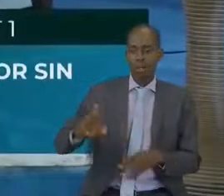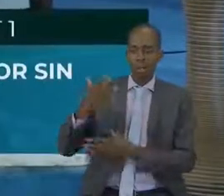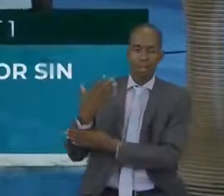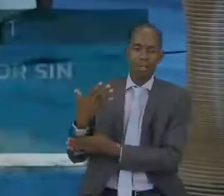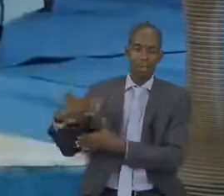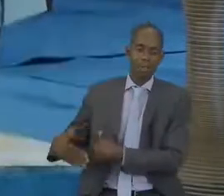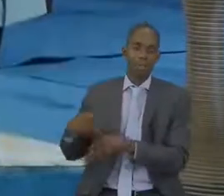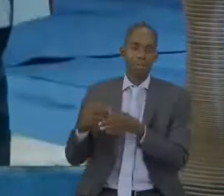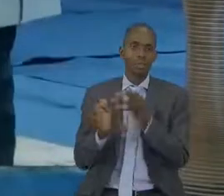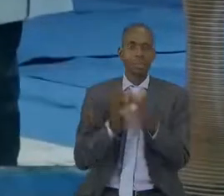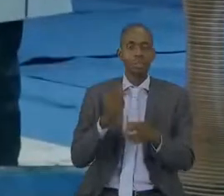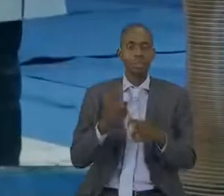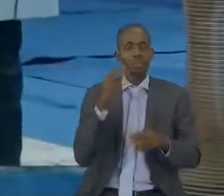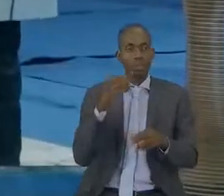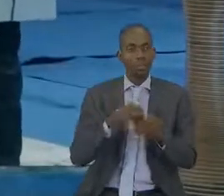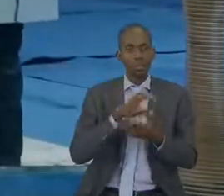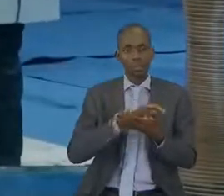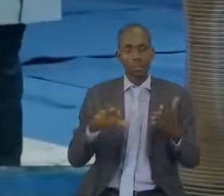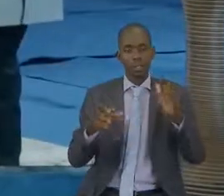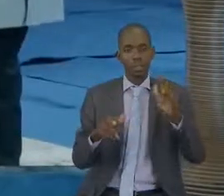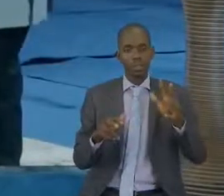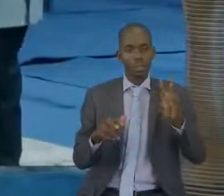Voyez le verset 36.